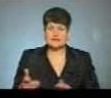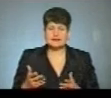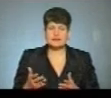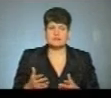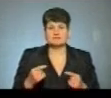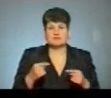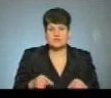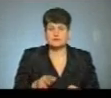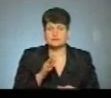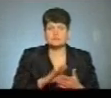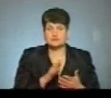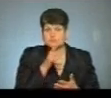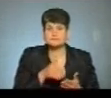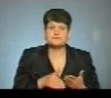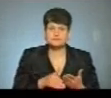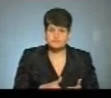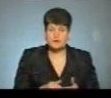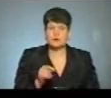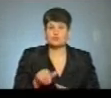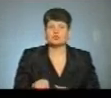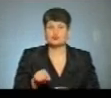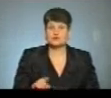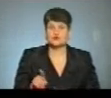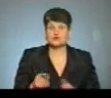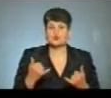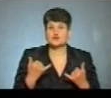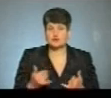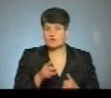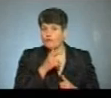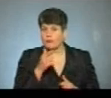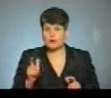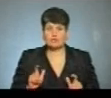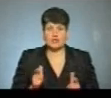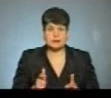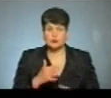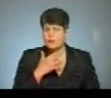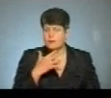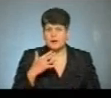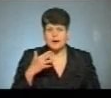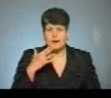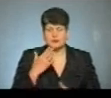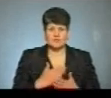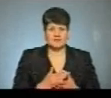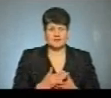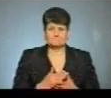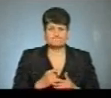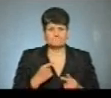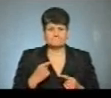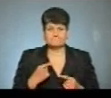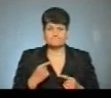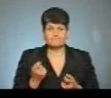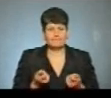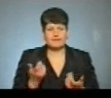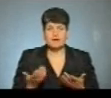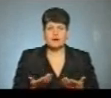кризу. Тому що, розумієте, сьогодні в період карантину дуже багато є нюансів. І коли